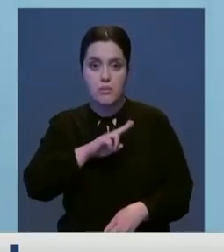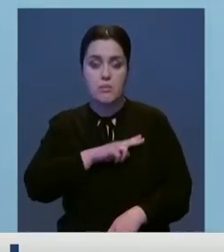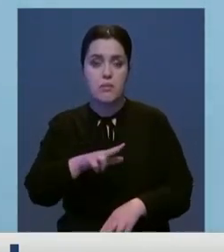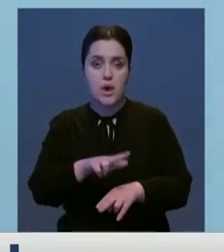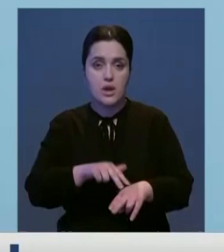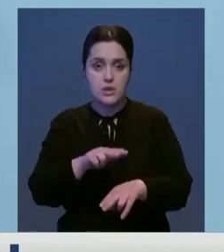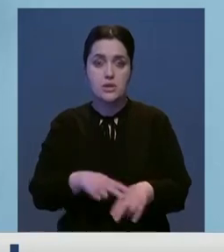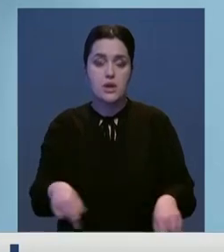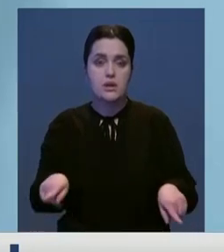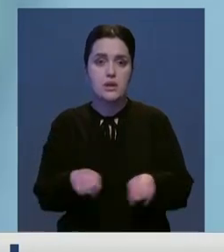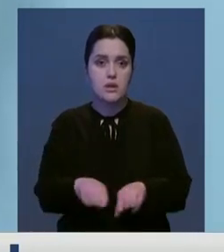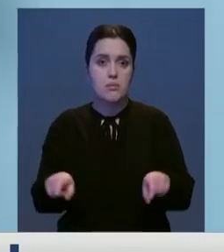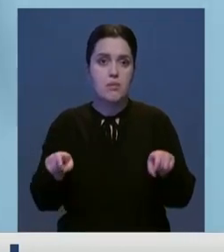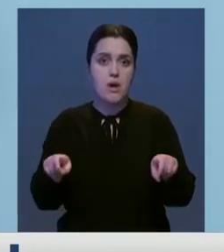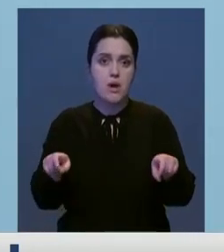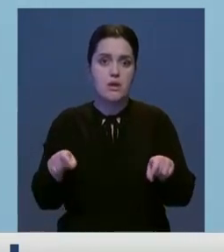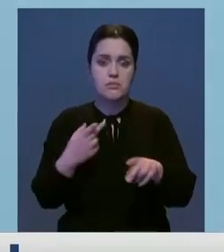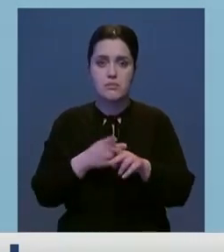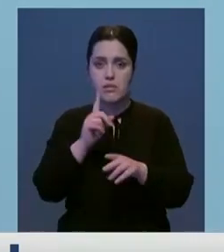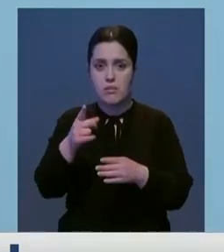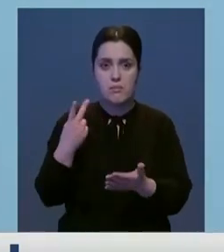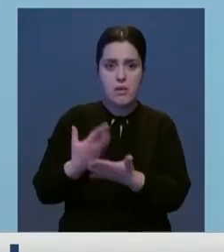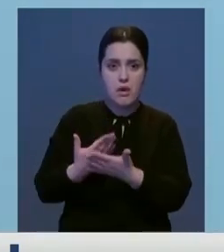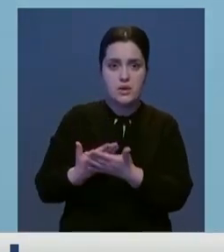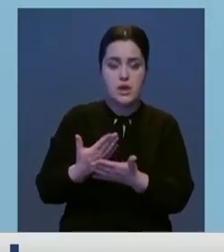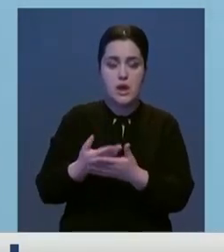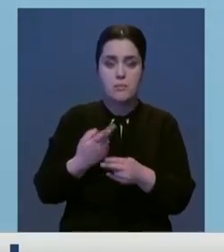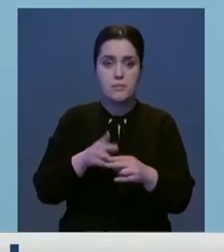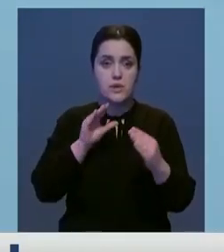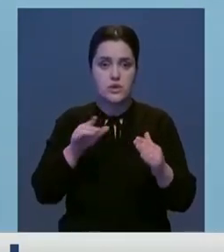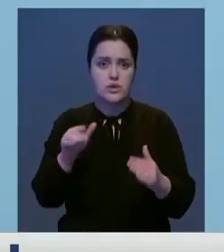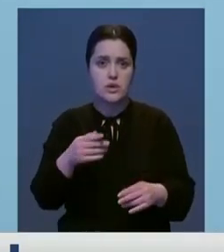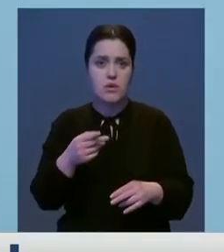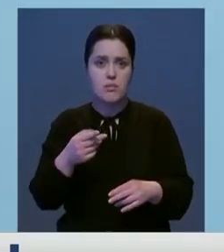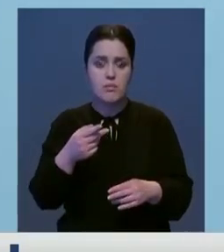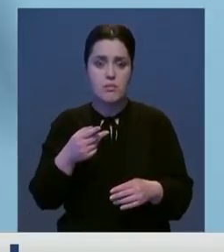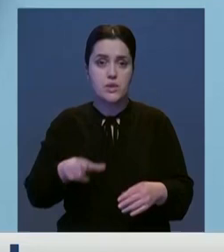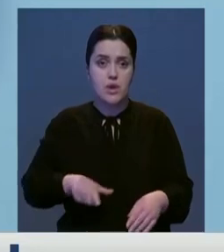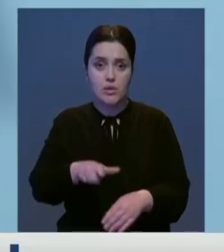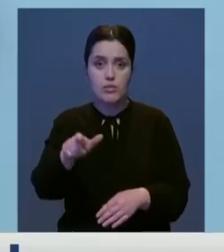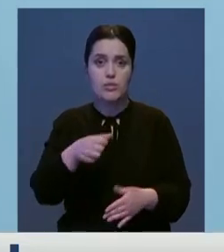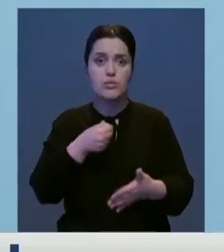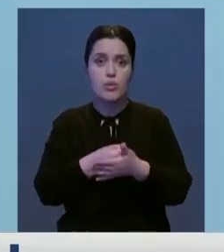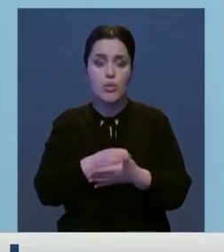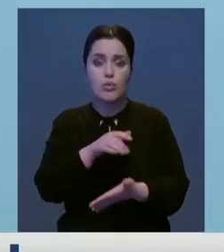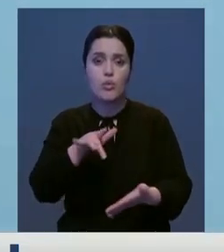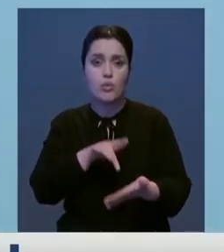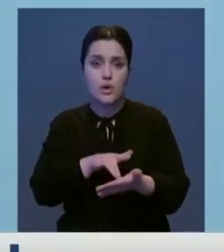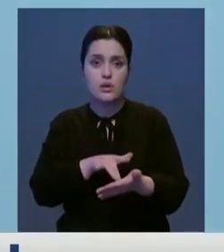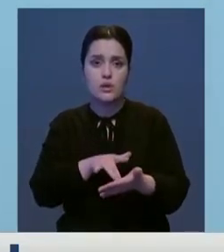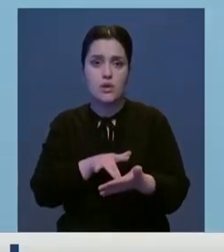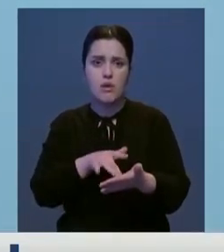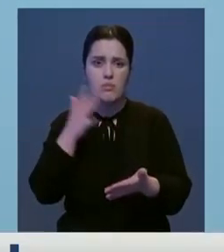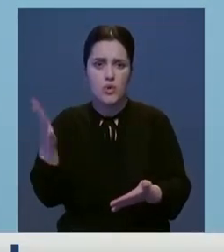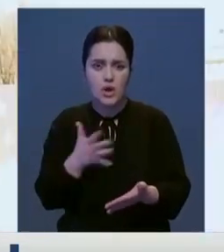вот, которые бегут перед машинами, перед колонной, показывают дорогу, как до города доехать. Буран